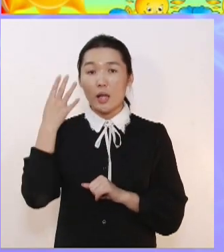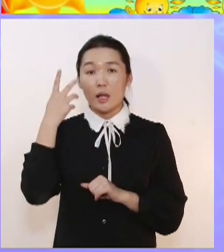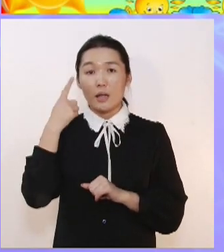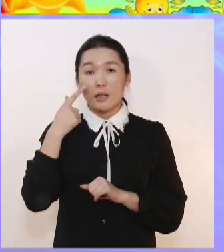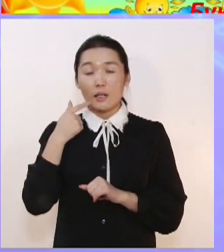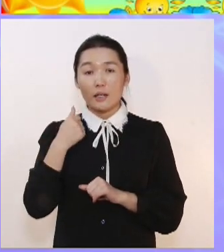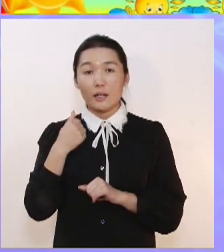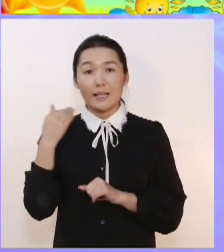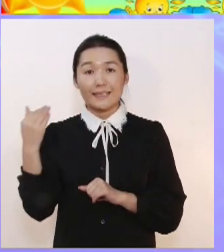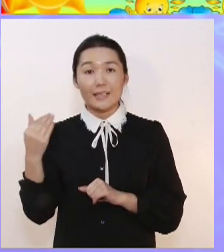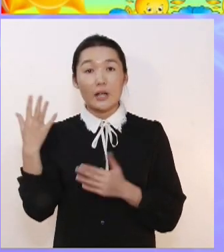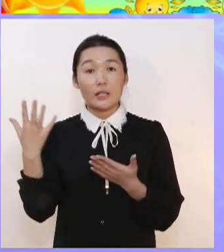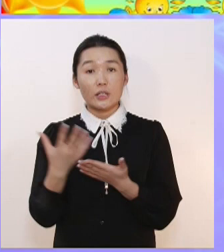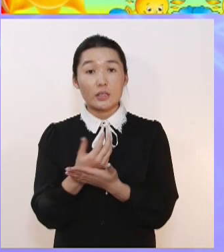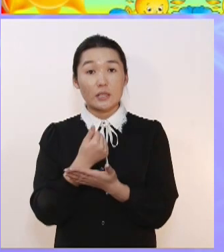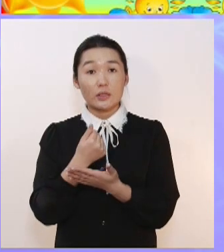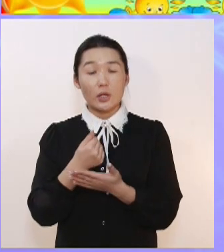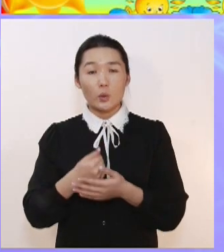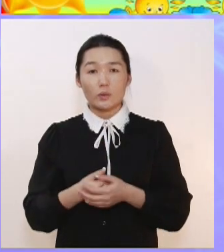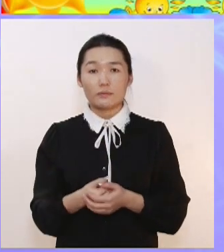их разгадают.